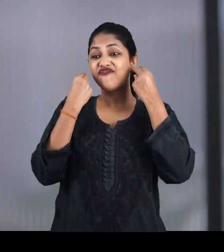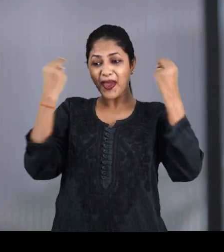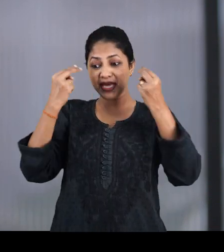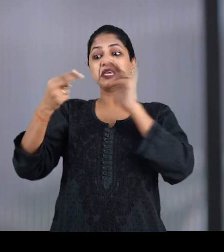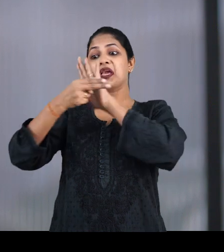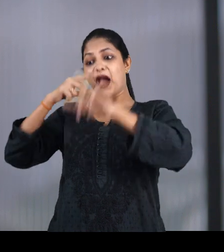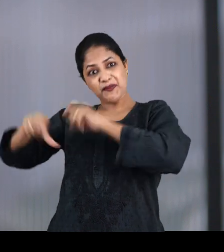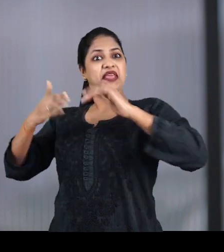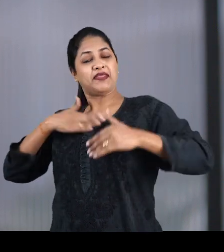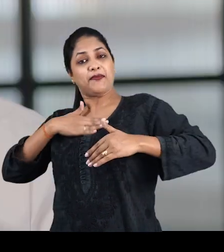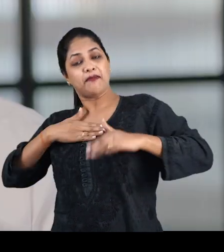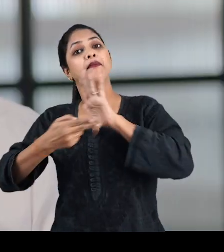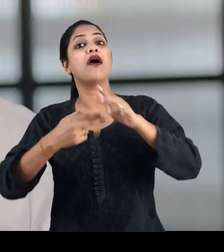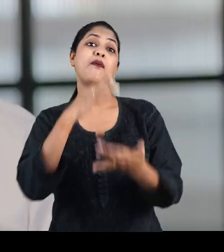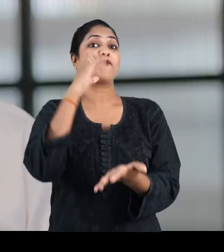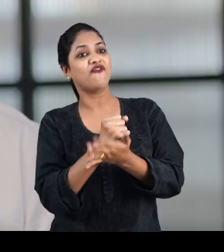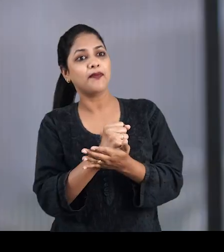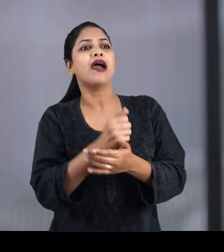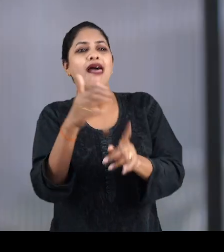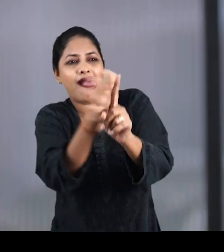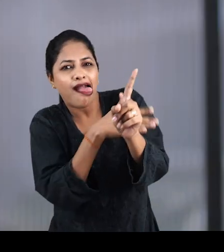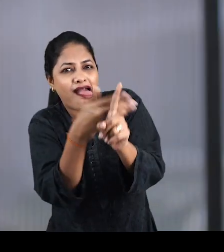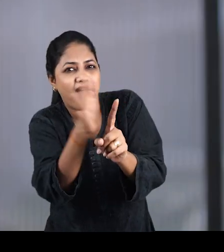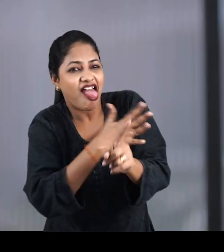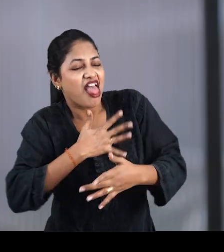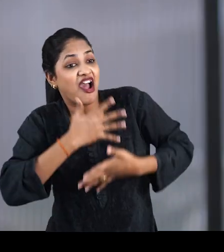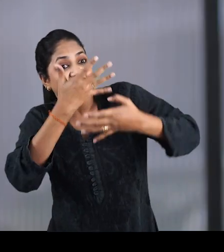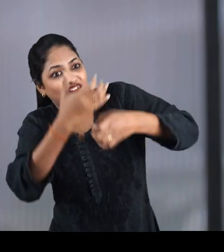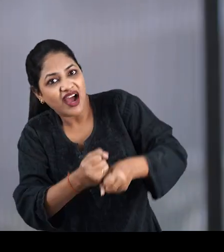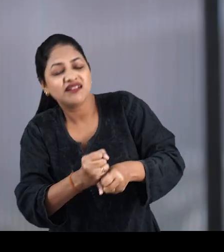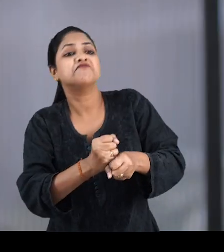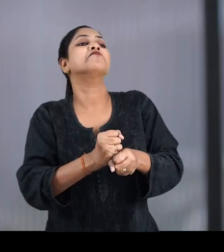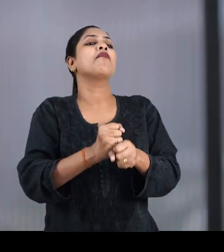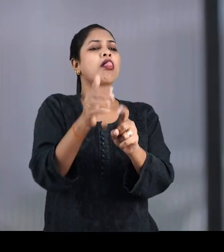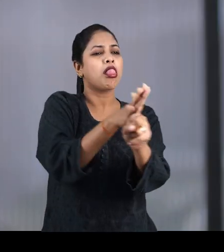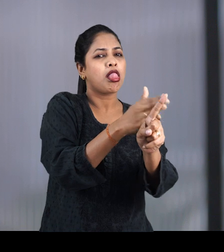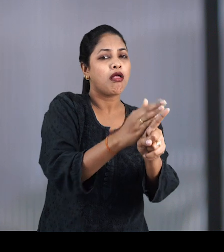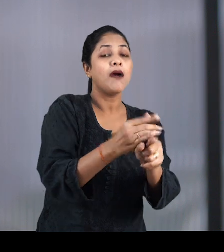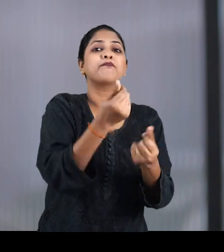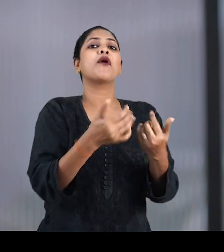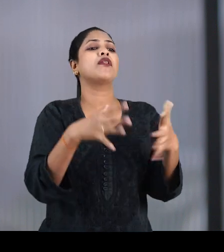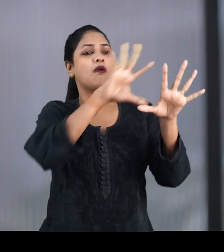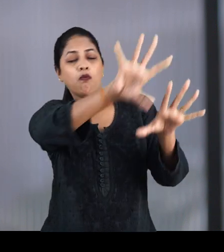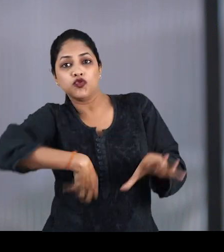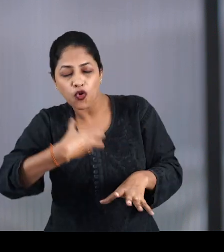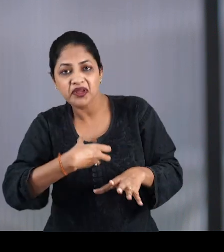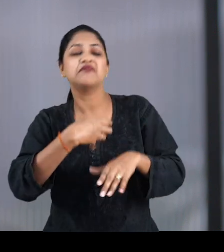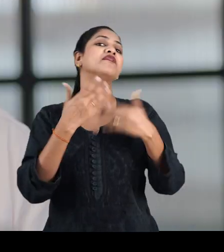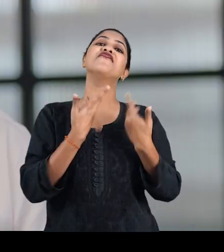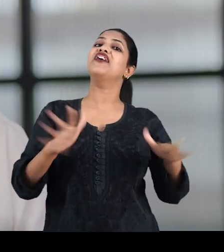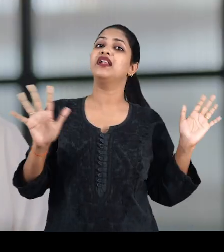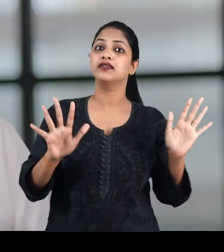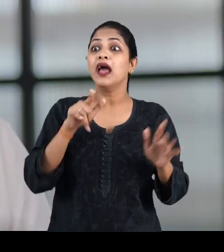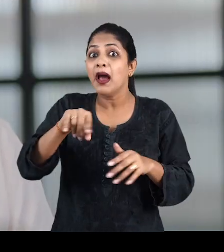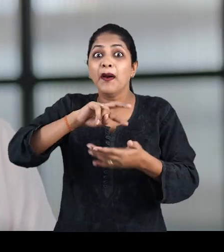સંસ્થાઓના પ્રતિનિધિ હોવાનો દાવો કરે છે. પછી તેમનો વિશ્વાસ જીતીને તેમને લાલચ આપીને તેમના પૈસા લૂંટી લે